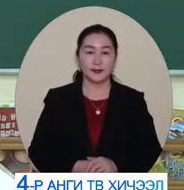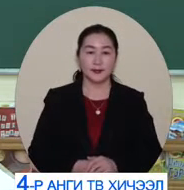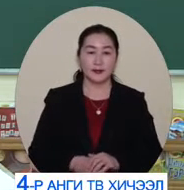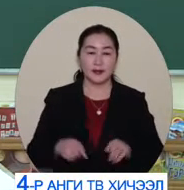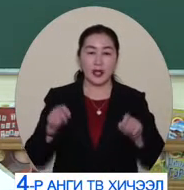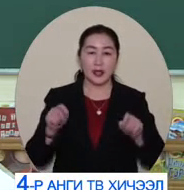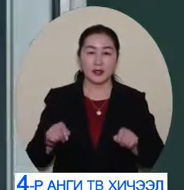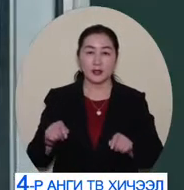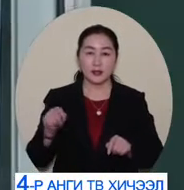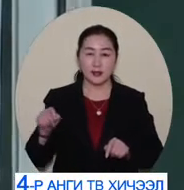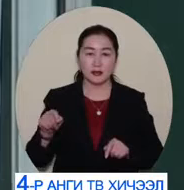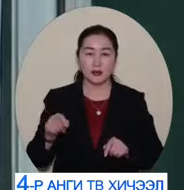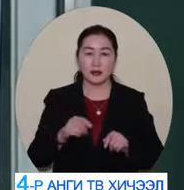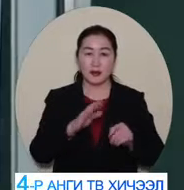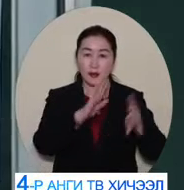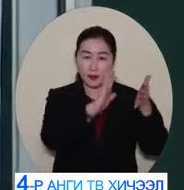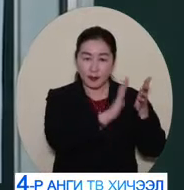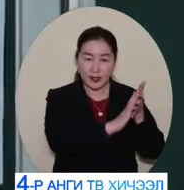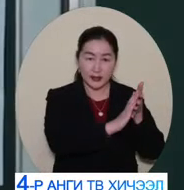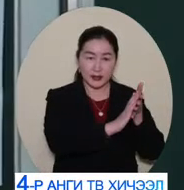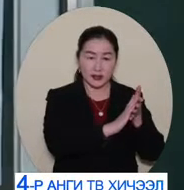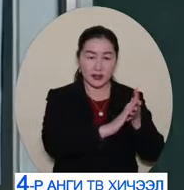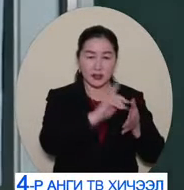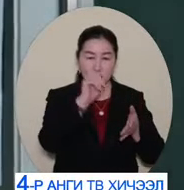тавилаа. Энэ палетикний